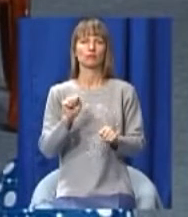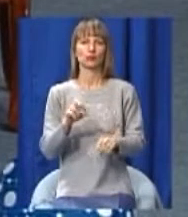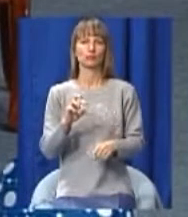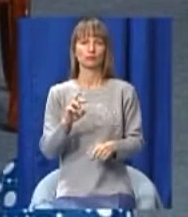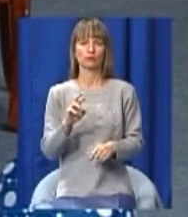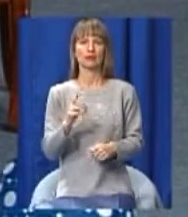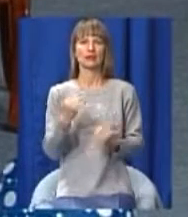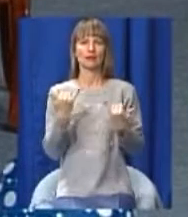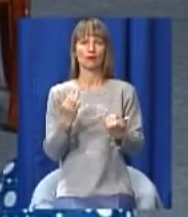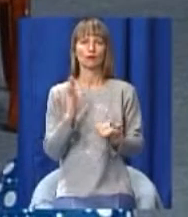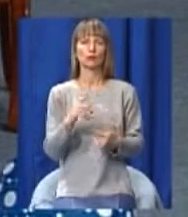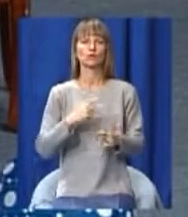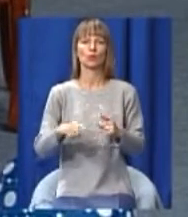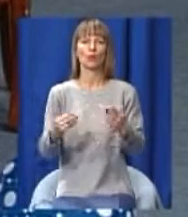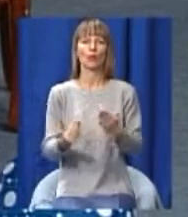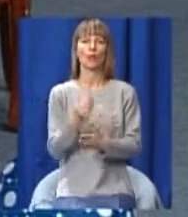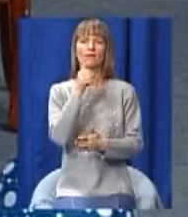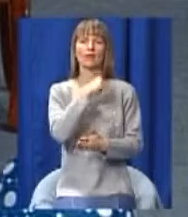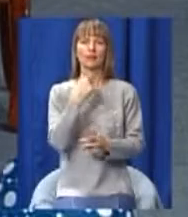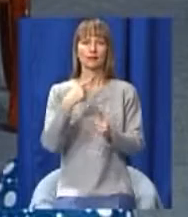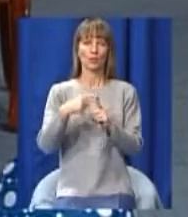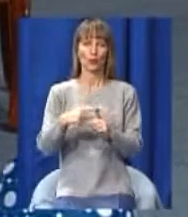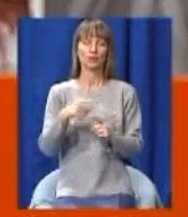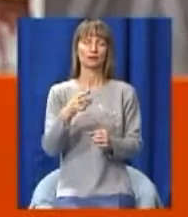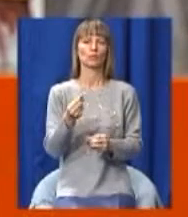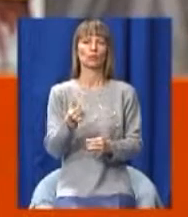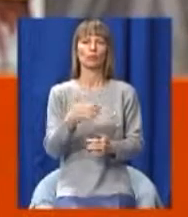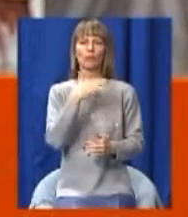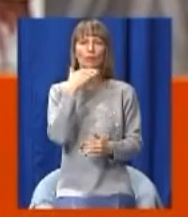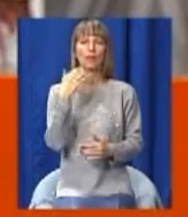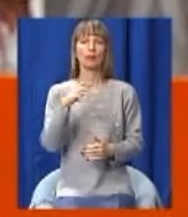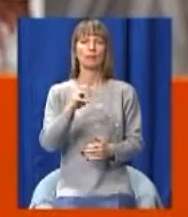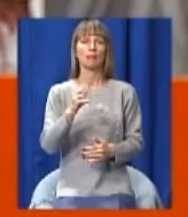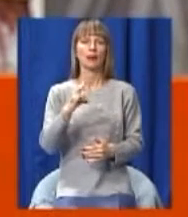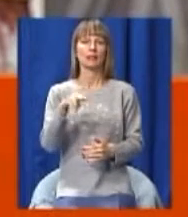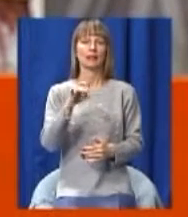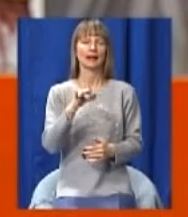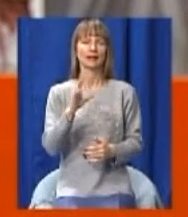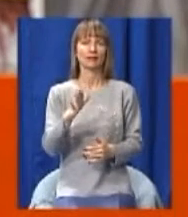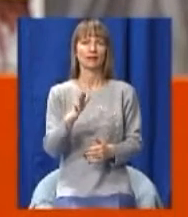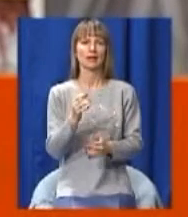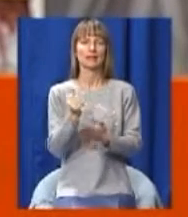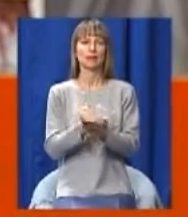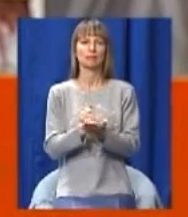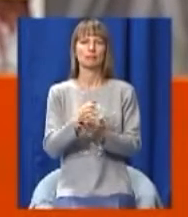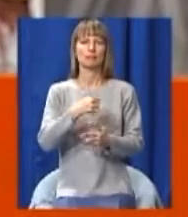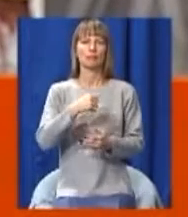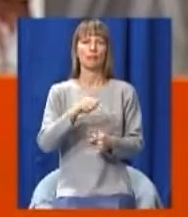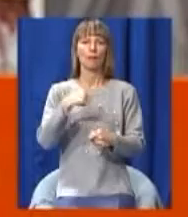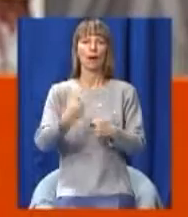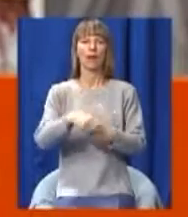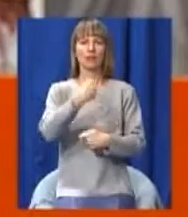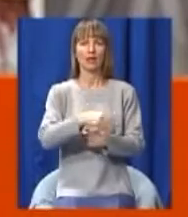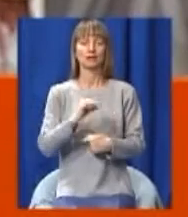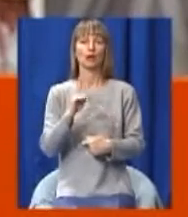вона видасться, оскільки скоро ще й Новий рік, плюс так. ти купиш, напевно, дуже багато мандаринів, запасешся цілими там і бананами, і кокосами, і